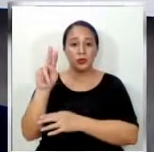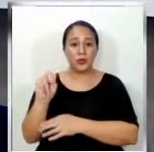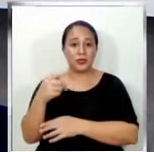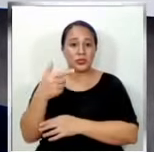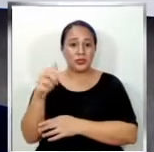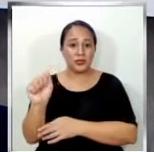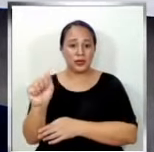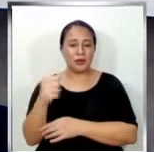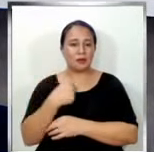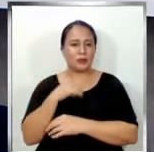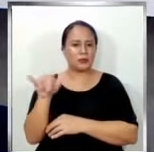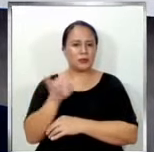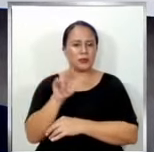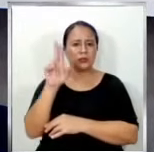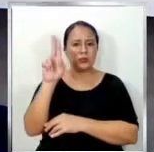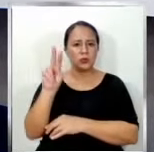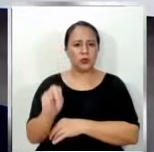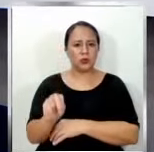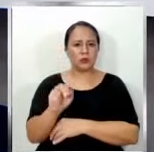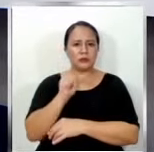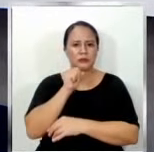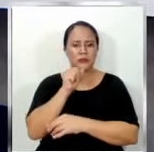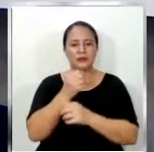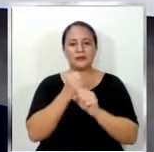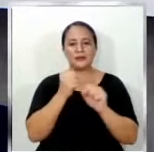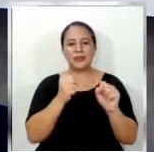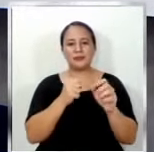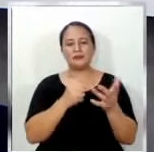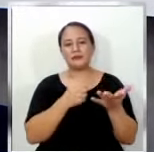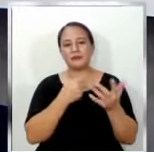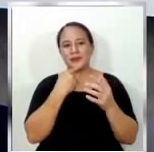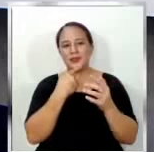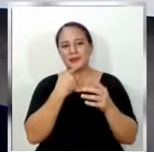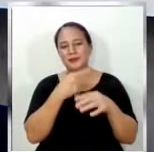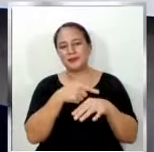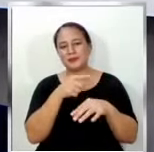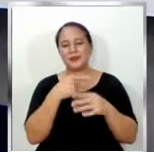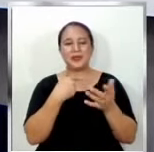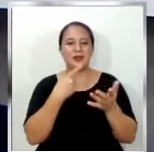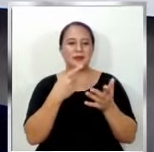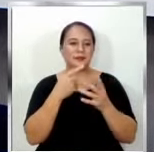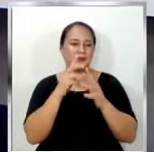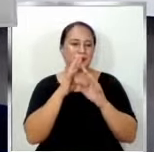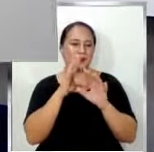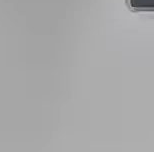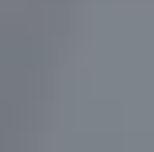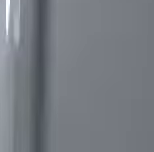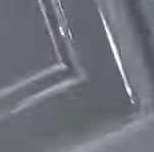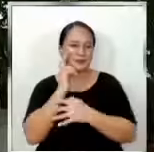mismong UN ay hindi nakaligtas sa puna ng Pangulo. Yan ang tinutukan ni Ivan Mayrina.